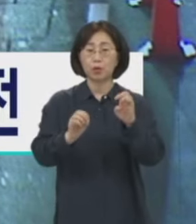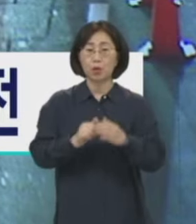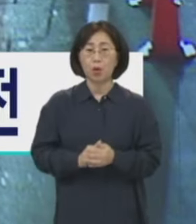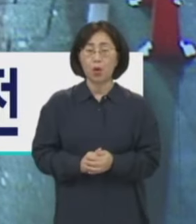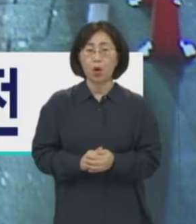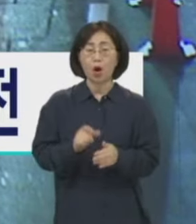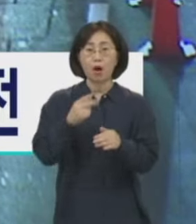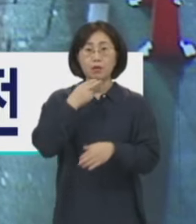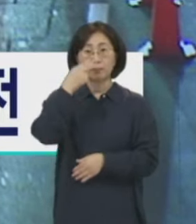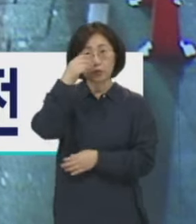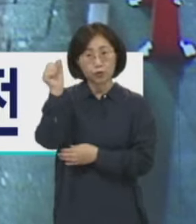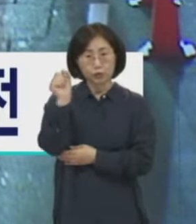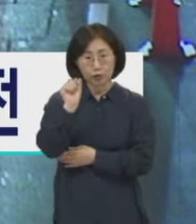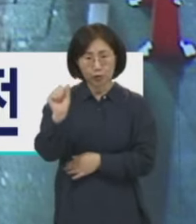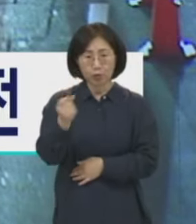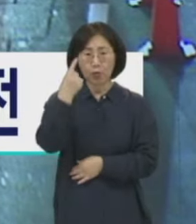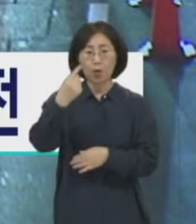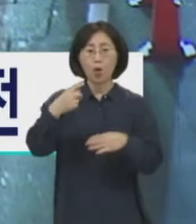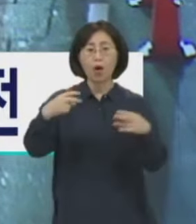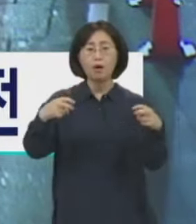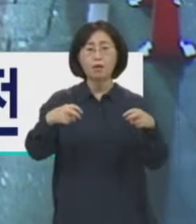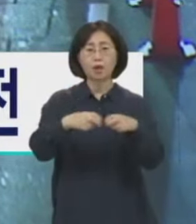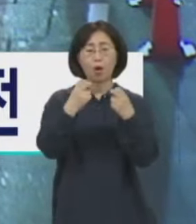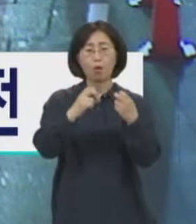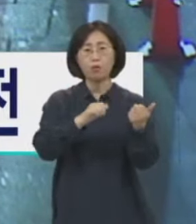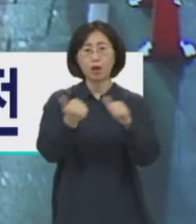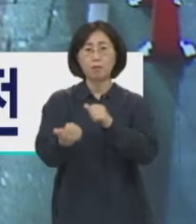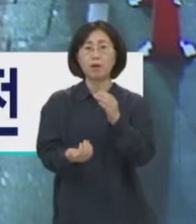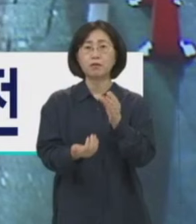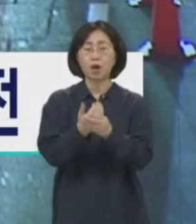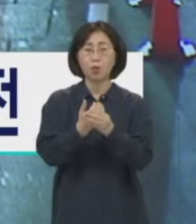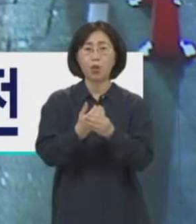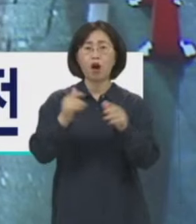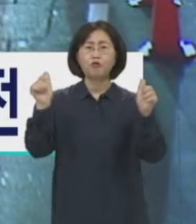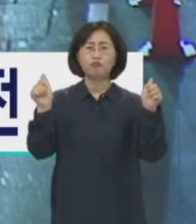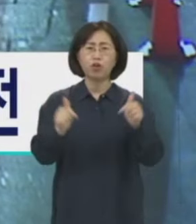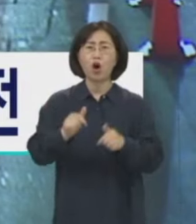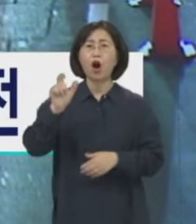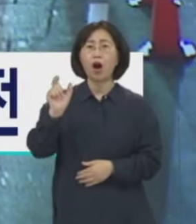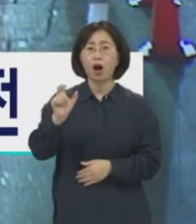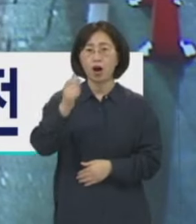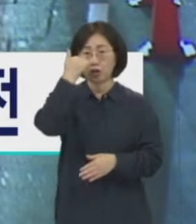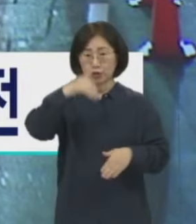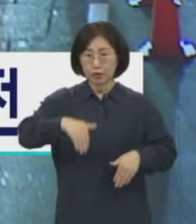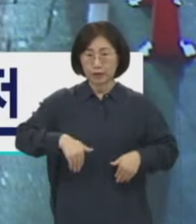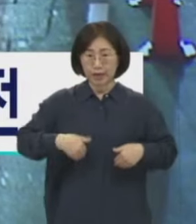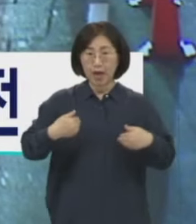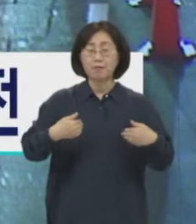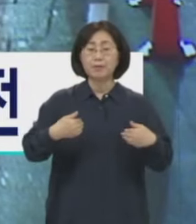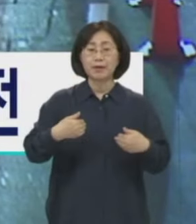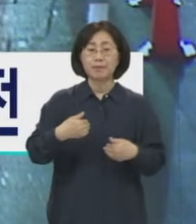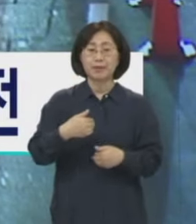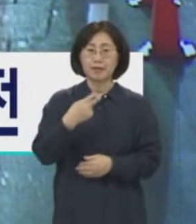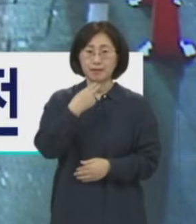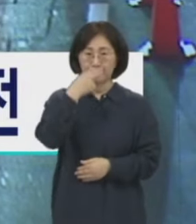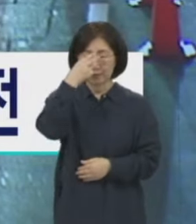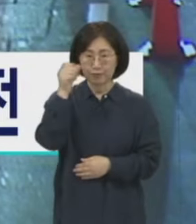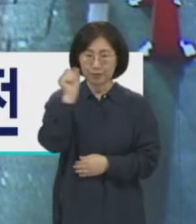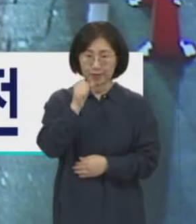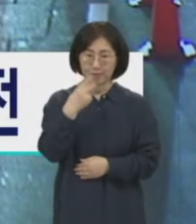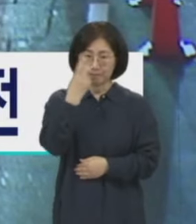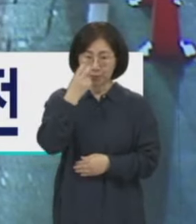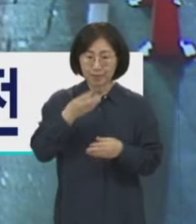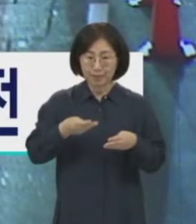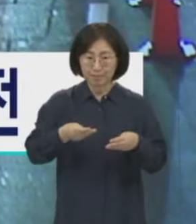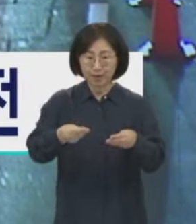특히 음주운전으로 인한 사망사고가 줄지 않고 있는 가운데 충남경찰이 음주운전 단속 총력전에 나섰습니다.